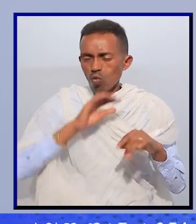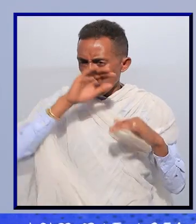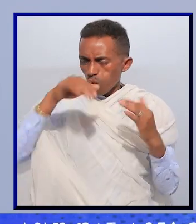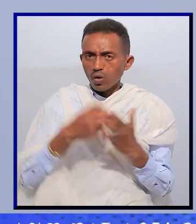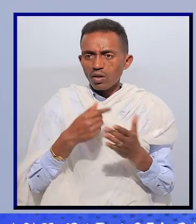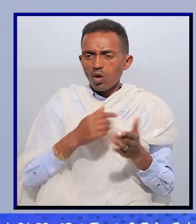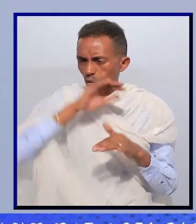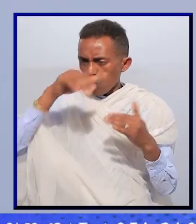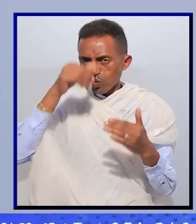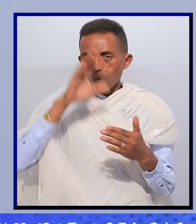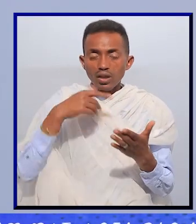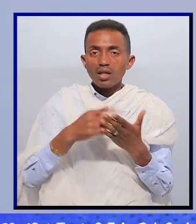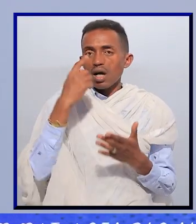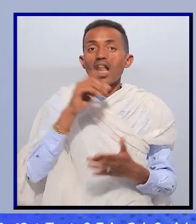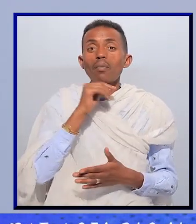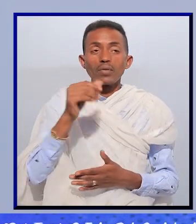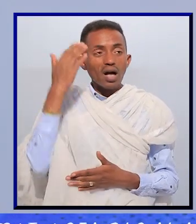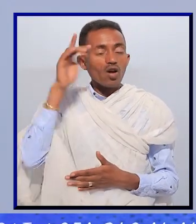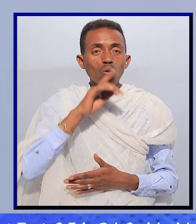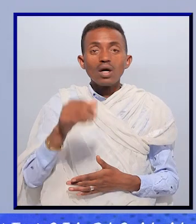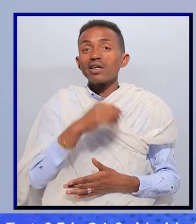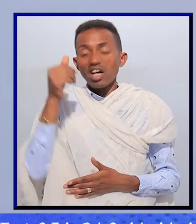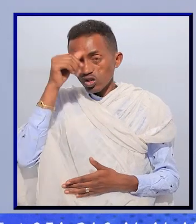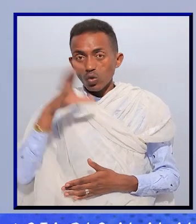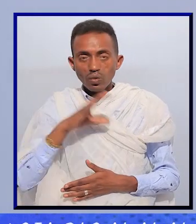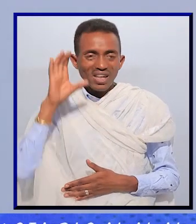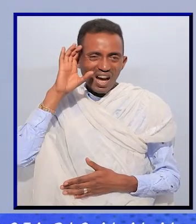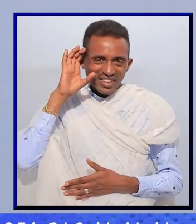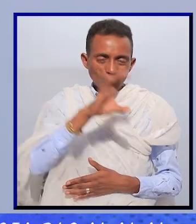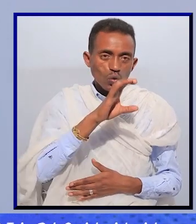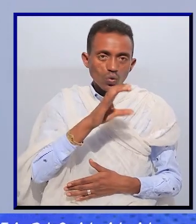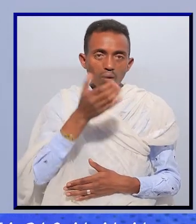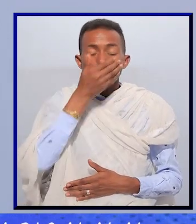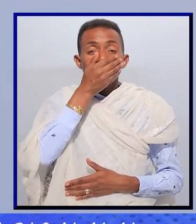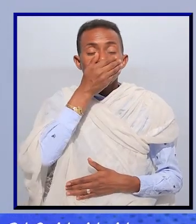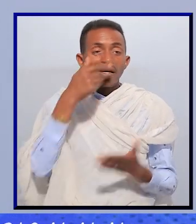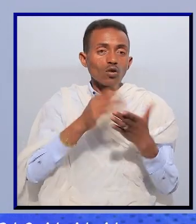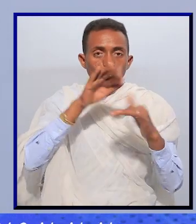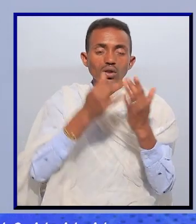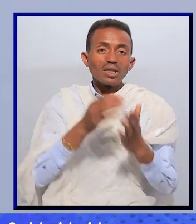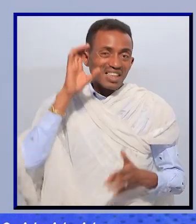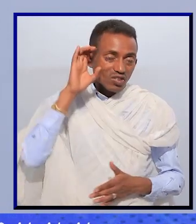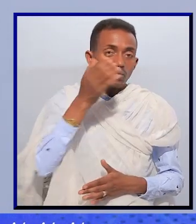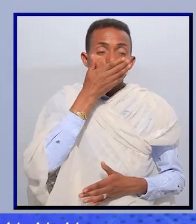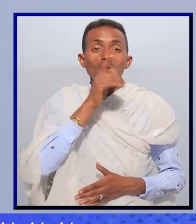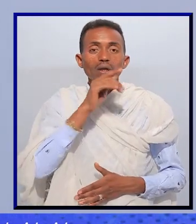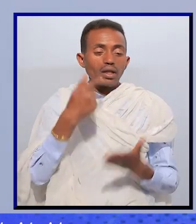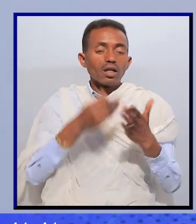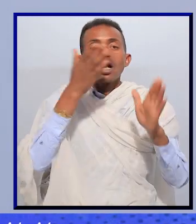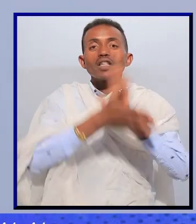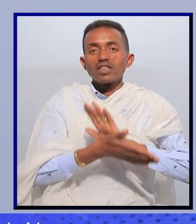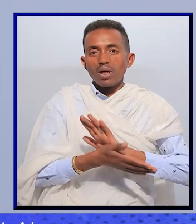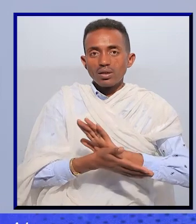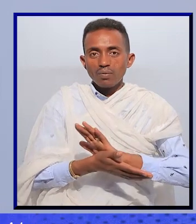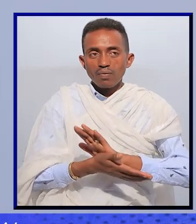አያውቀም። ግን ሌላ ሰው ነው በማስገድድ ይሄን ነገር የሚፈጽምበት። አስገድዶት ወይም አስገድዳ ትፈጽምባትና ከዛ በኋላ